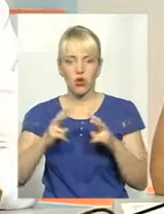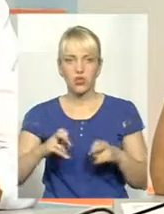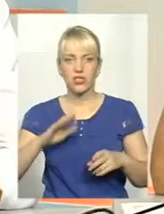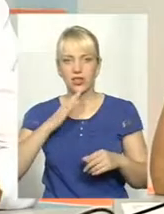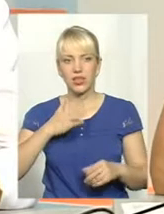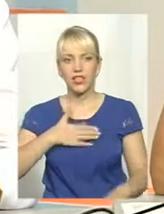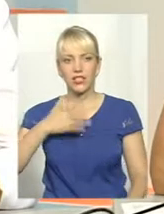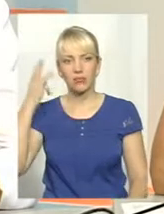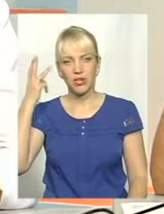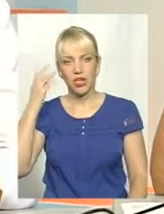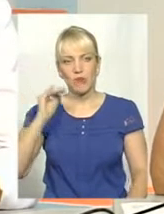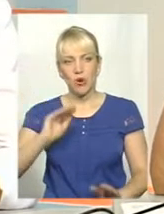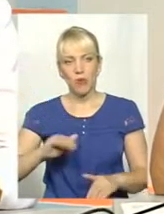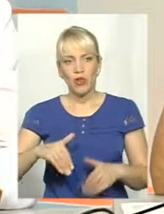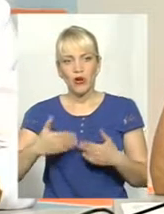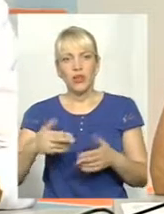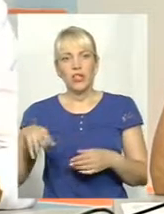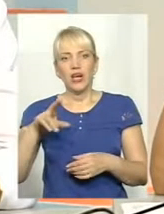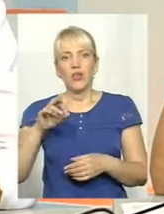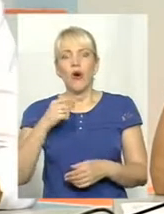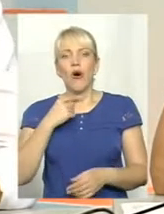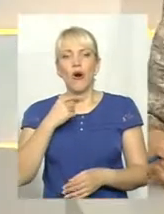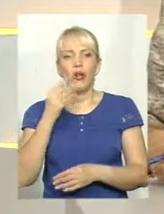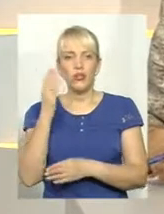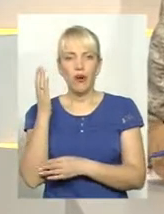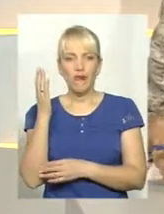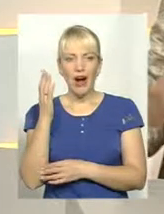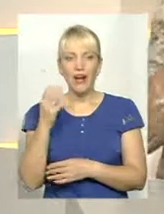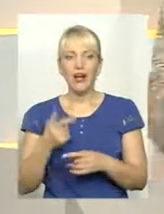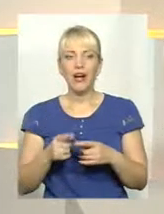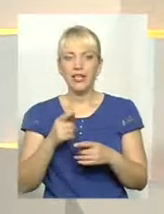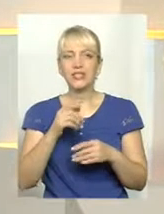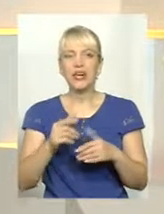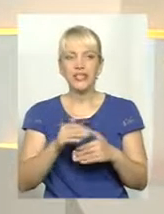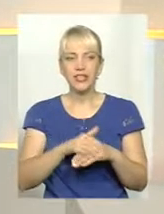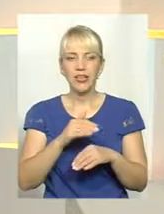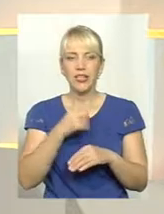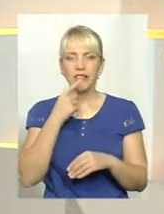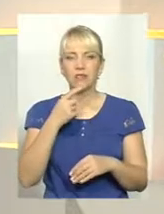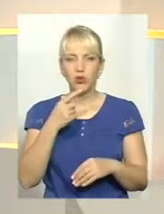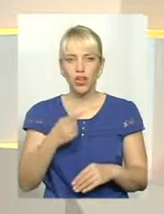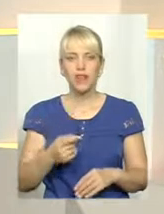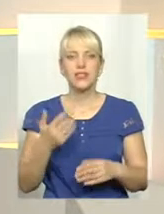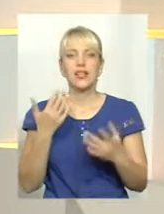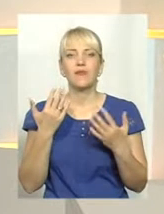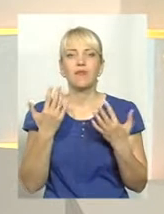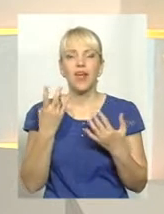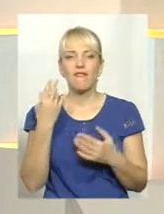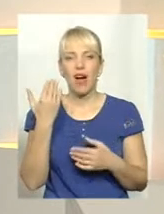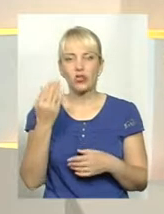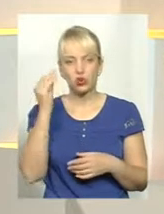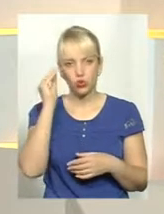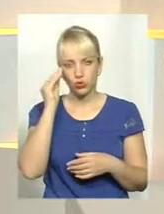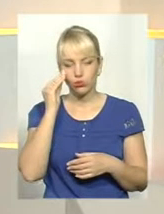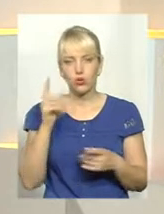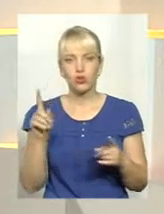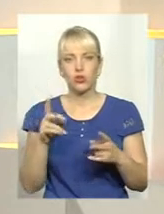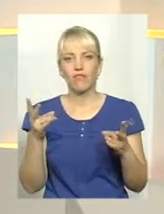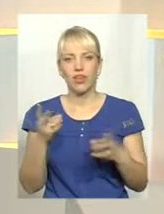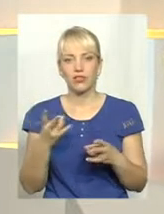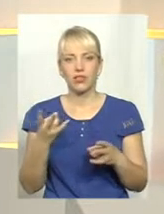мені відомо, бюро консалтингових технологій якраз і розробило цих 4 пропозиції, які сьогодні подаються